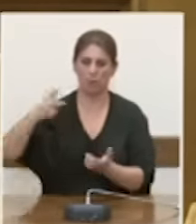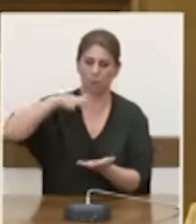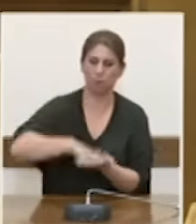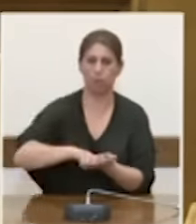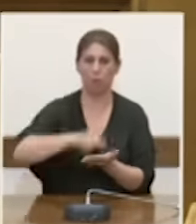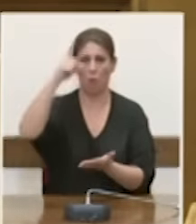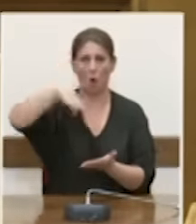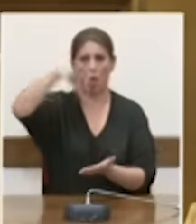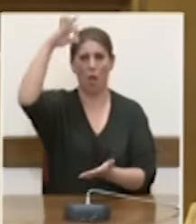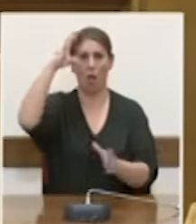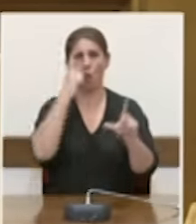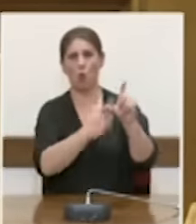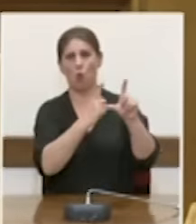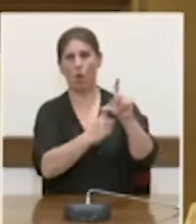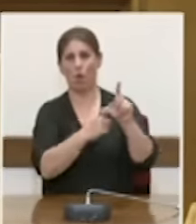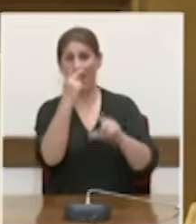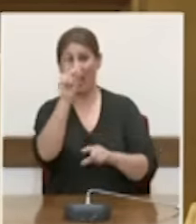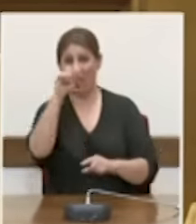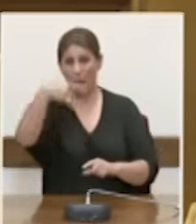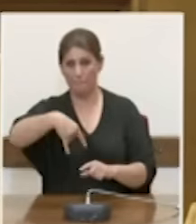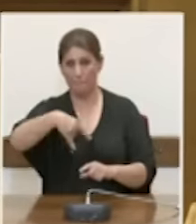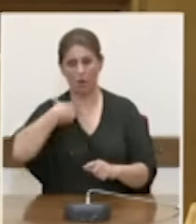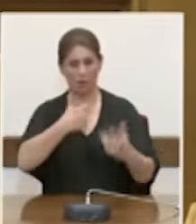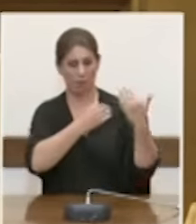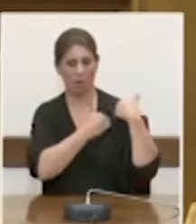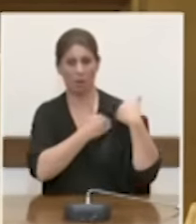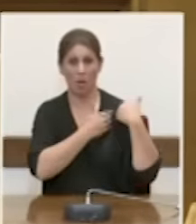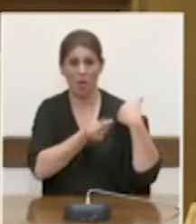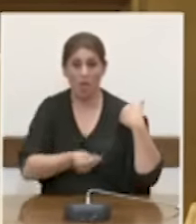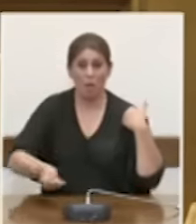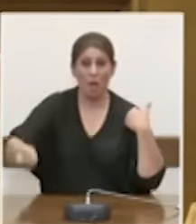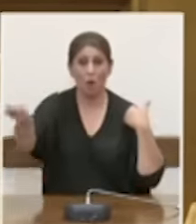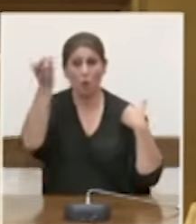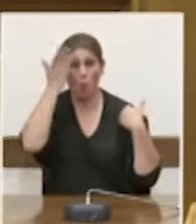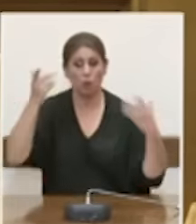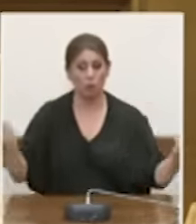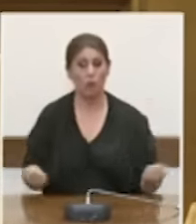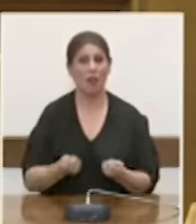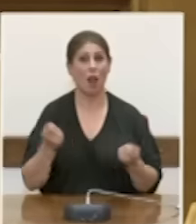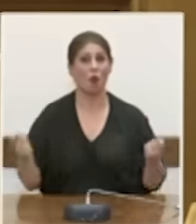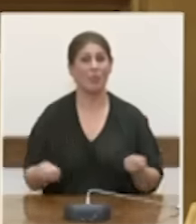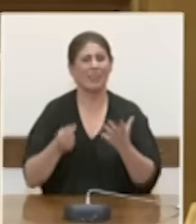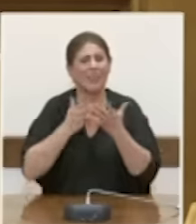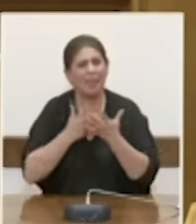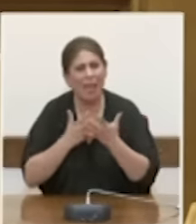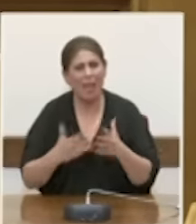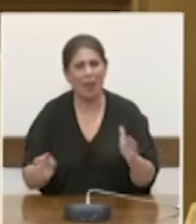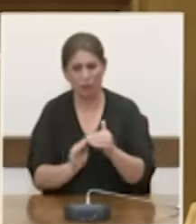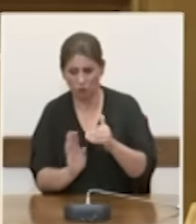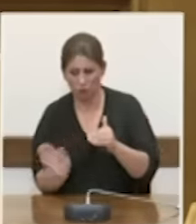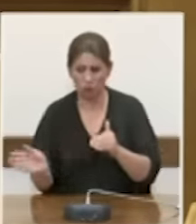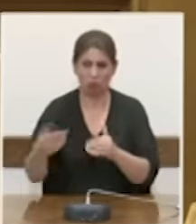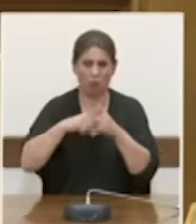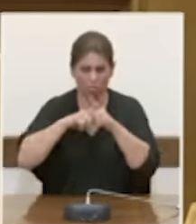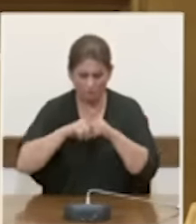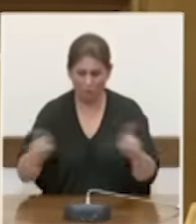ΚΚΕ. Η ΚΑΠ είναι υπεύθυνη για το υπέρογκο κόστος παραγωγής και την τεράστια απόκληση των τιμών από